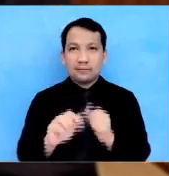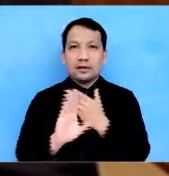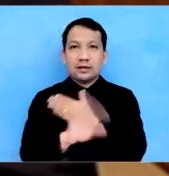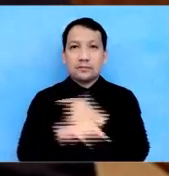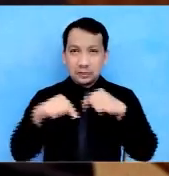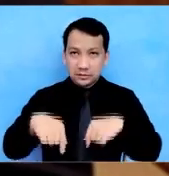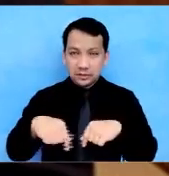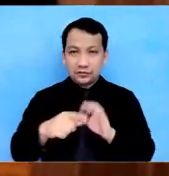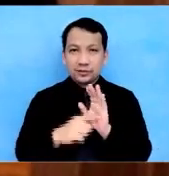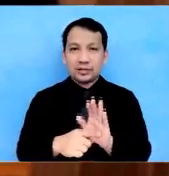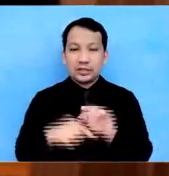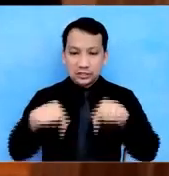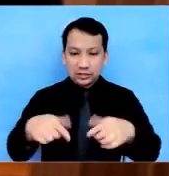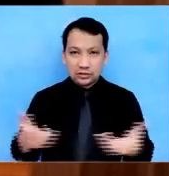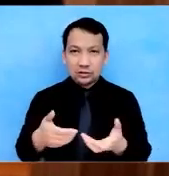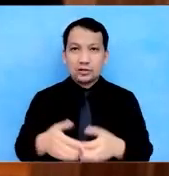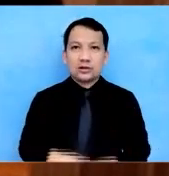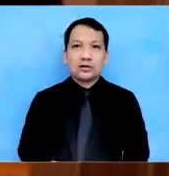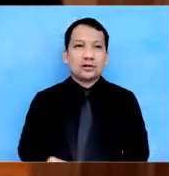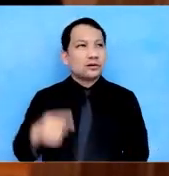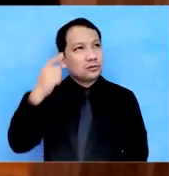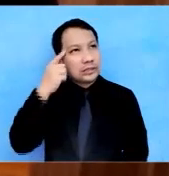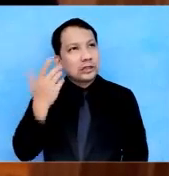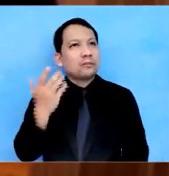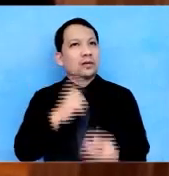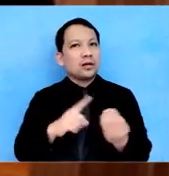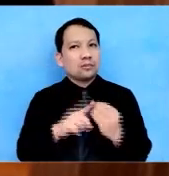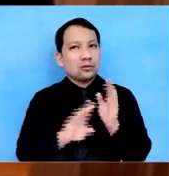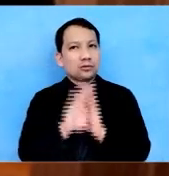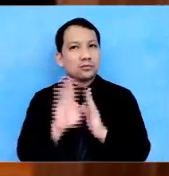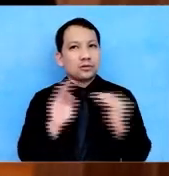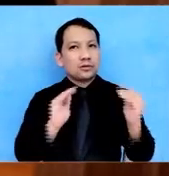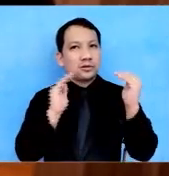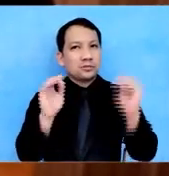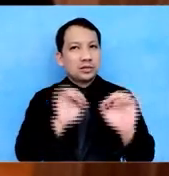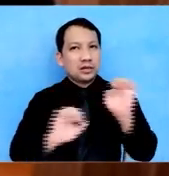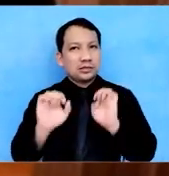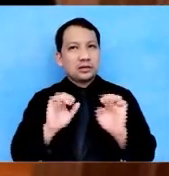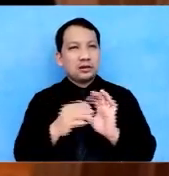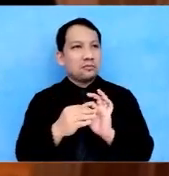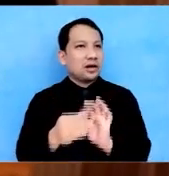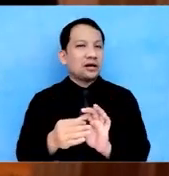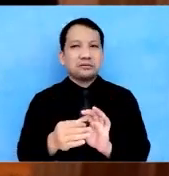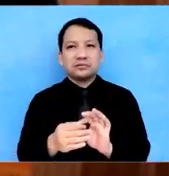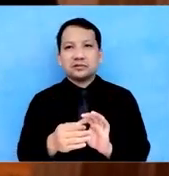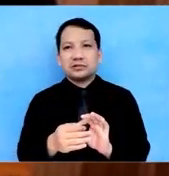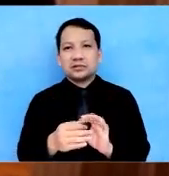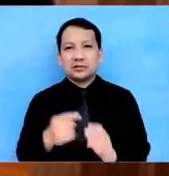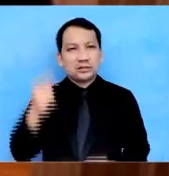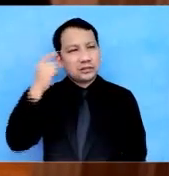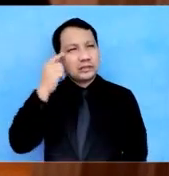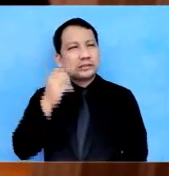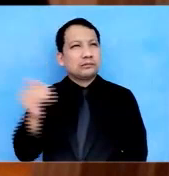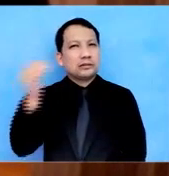na ang ating Face to Face. When we thought of developing new entertainment shows, top of mind was really